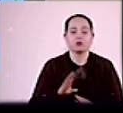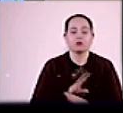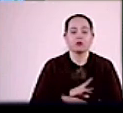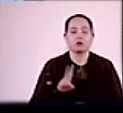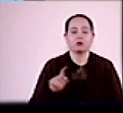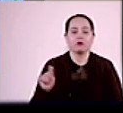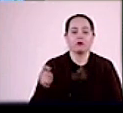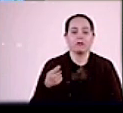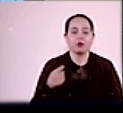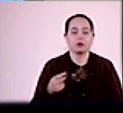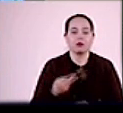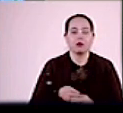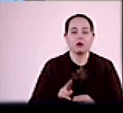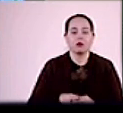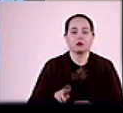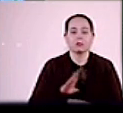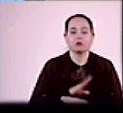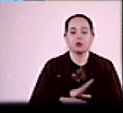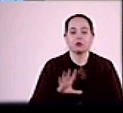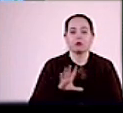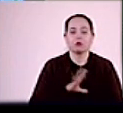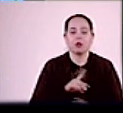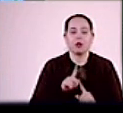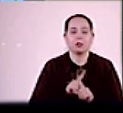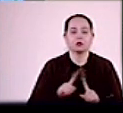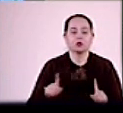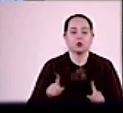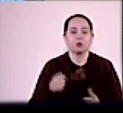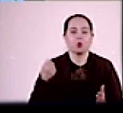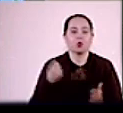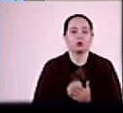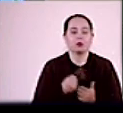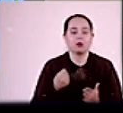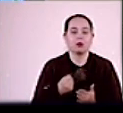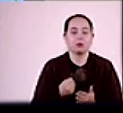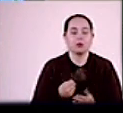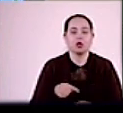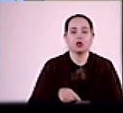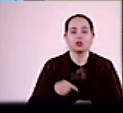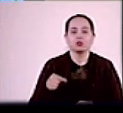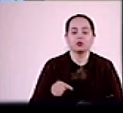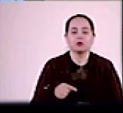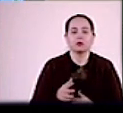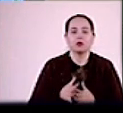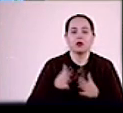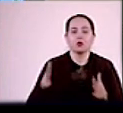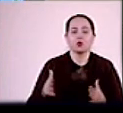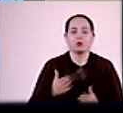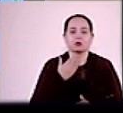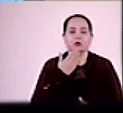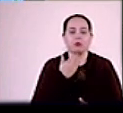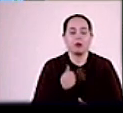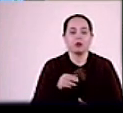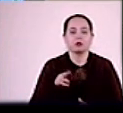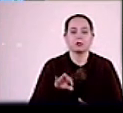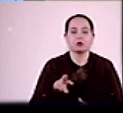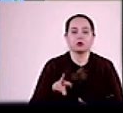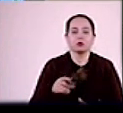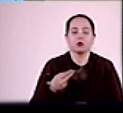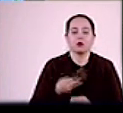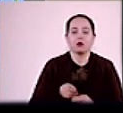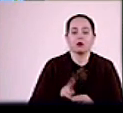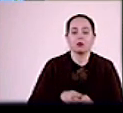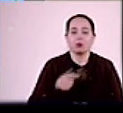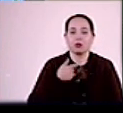войне. Эта смерть была особенным ударом. Чувствуется огромная симпатия Толстого к